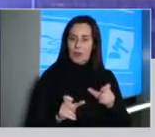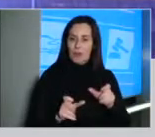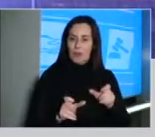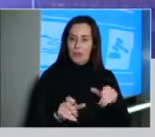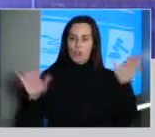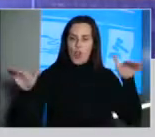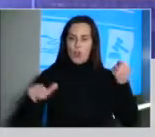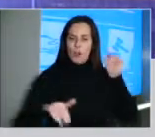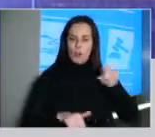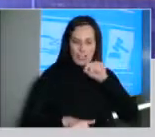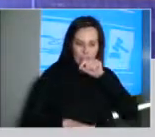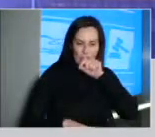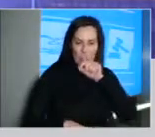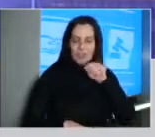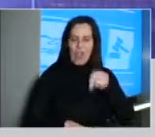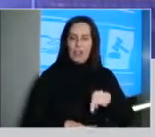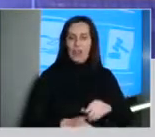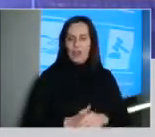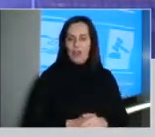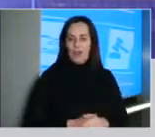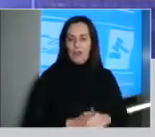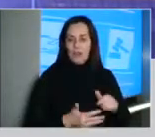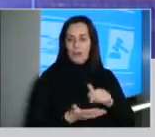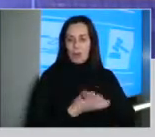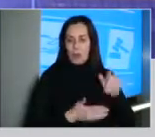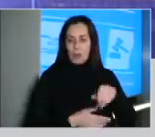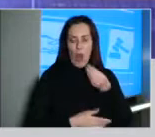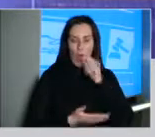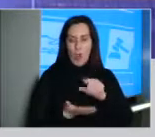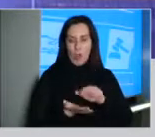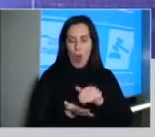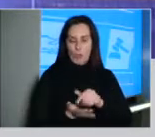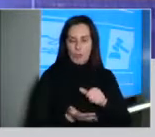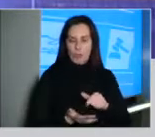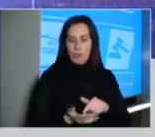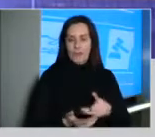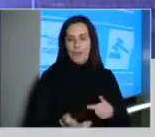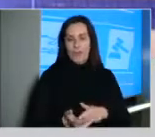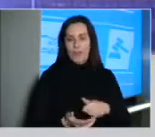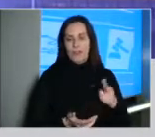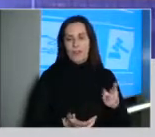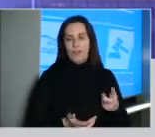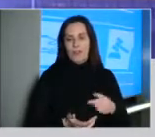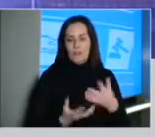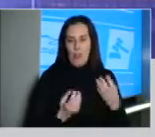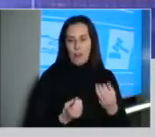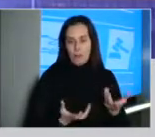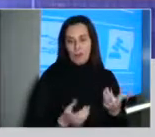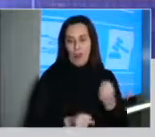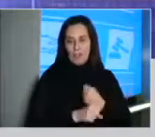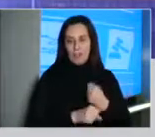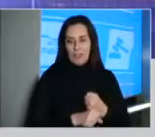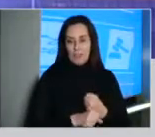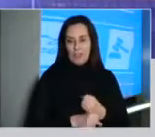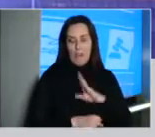של יונים ומעופפים וזוחלים נוספים לאירוע, כי הם פשוט הגיעו לאכול את האורז מהרצפה והציפו את המקום, מה שיצר